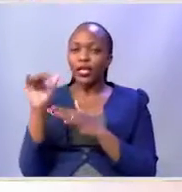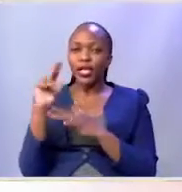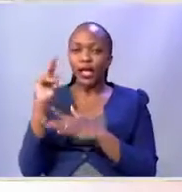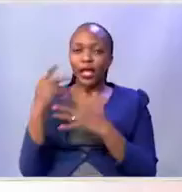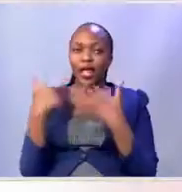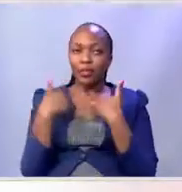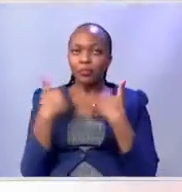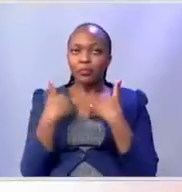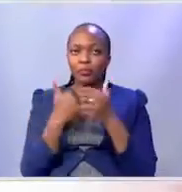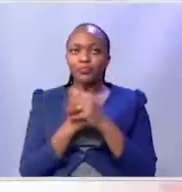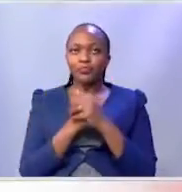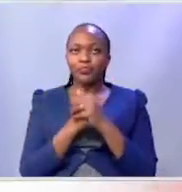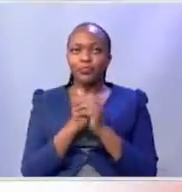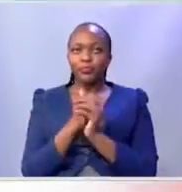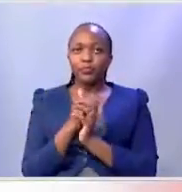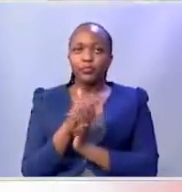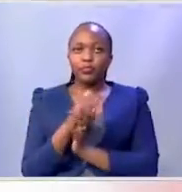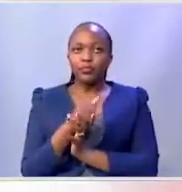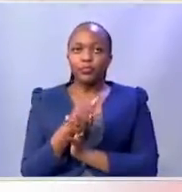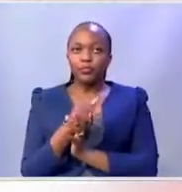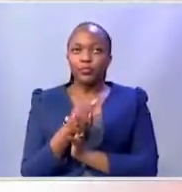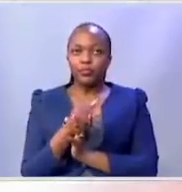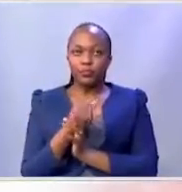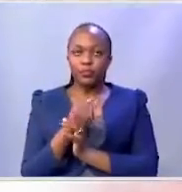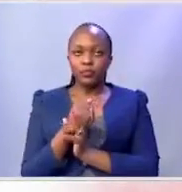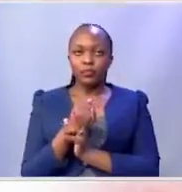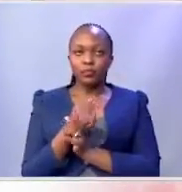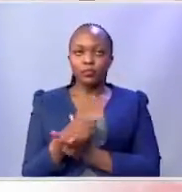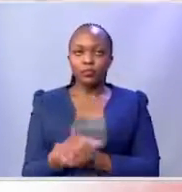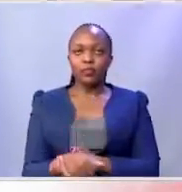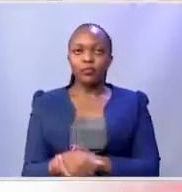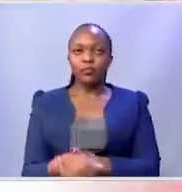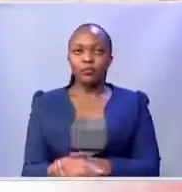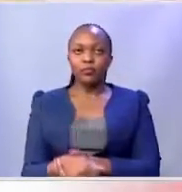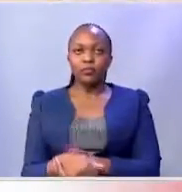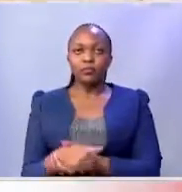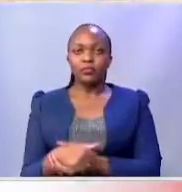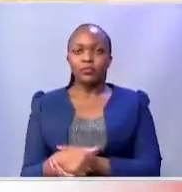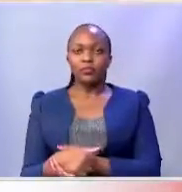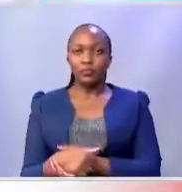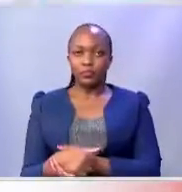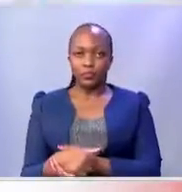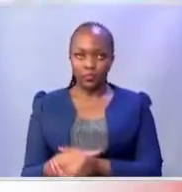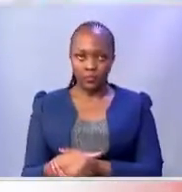wote. Vincent Karoki, TV 47.